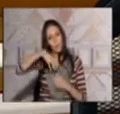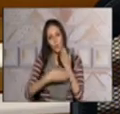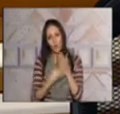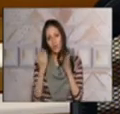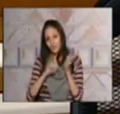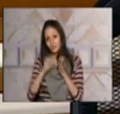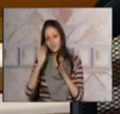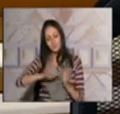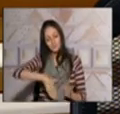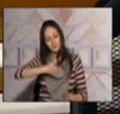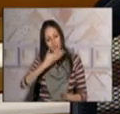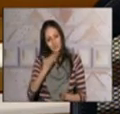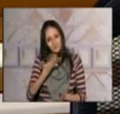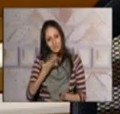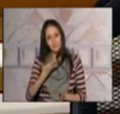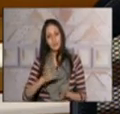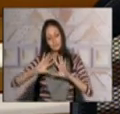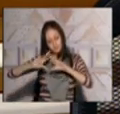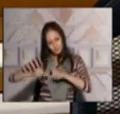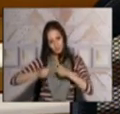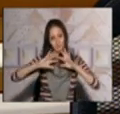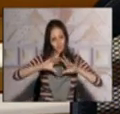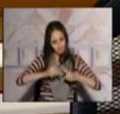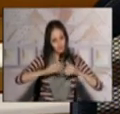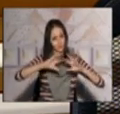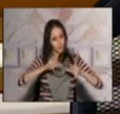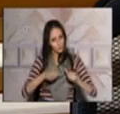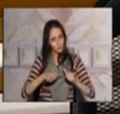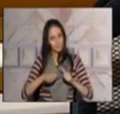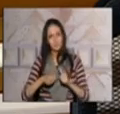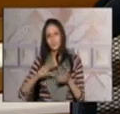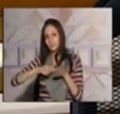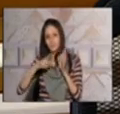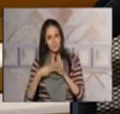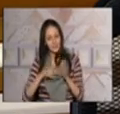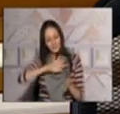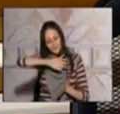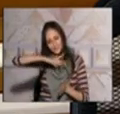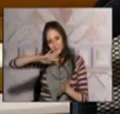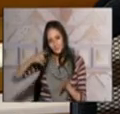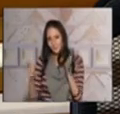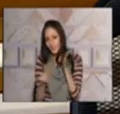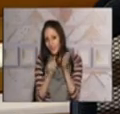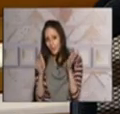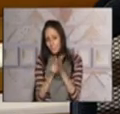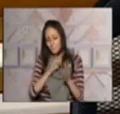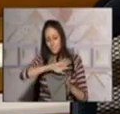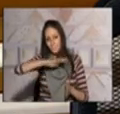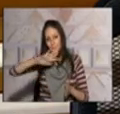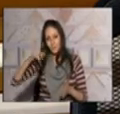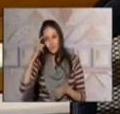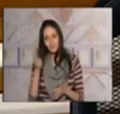فعلا اللوجيستيك، محتاجه التطوير في عن طريق المواني، محتاجه كل جديد، محتاجه فكر